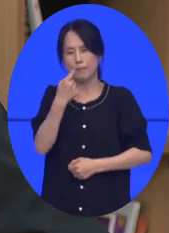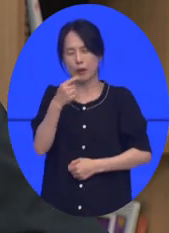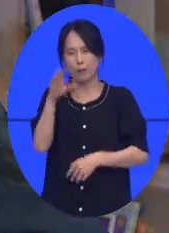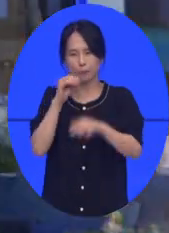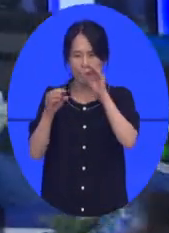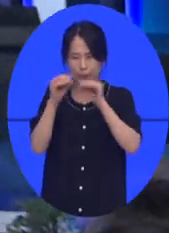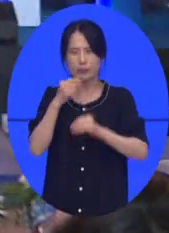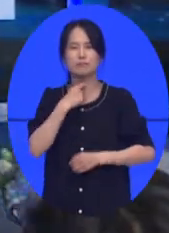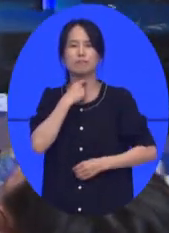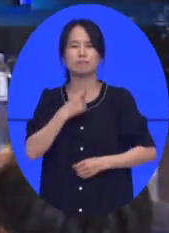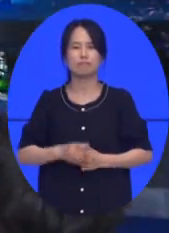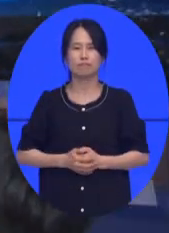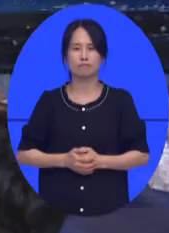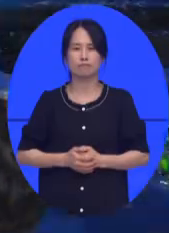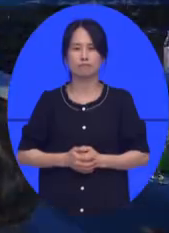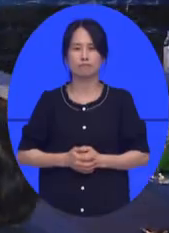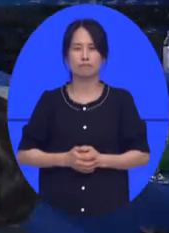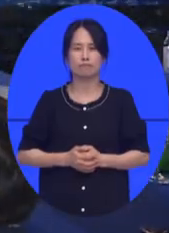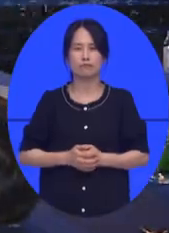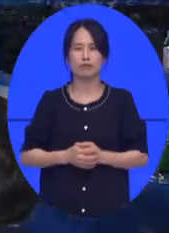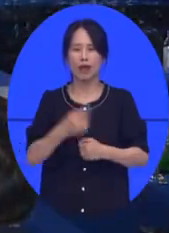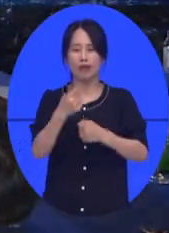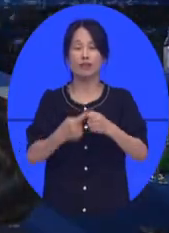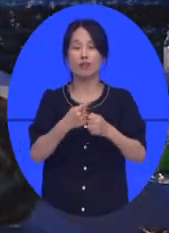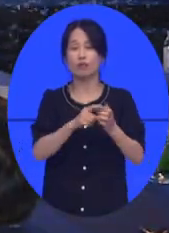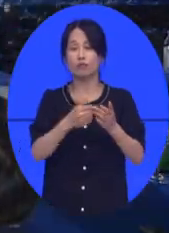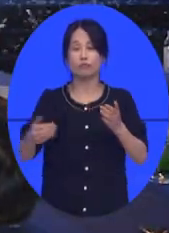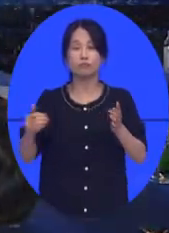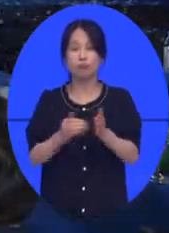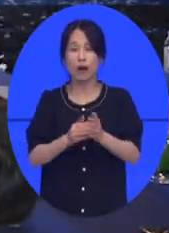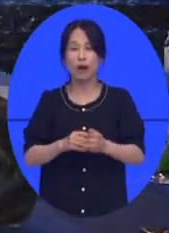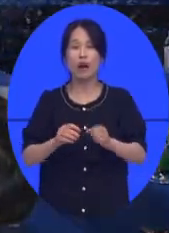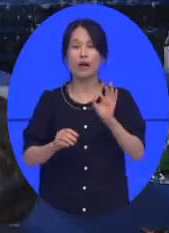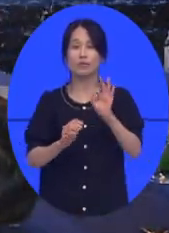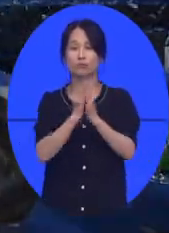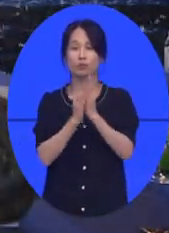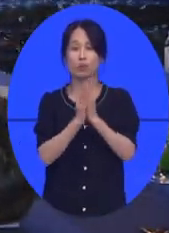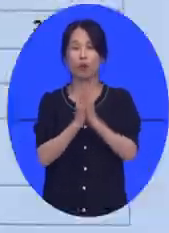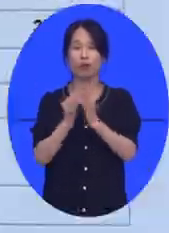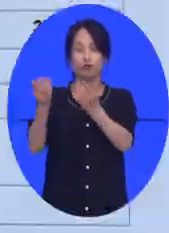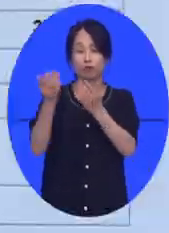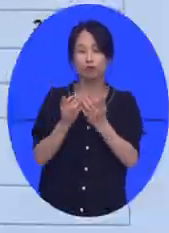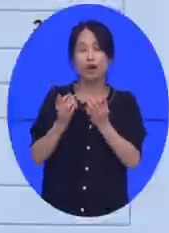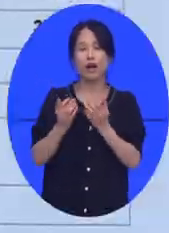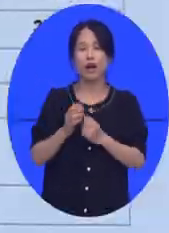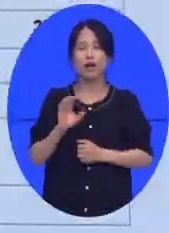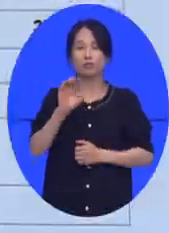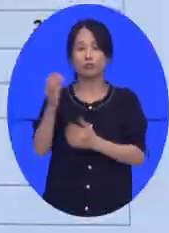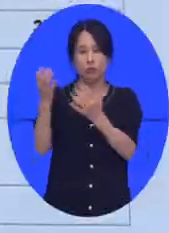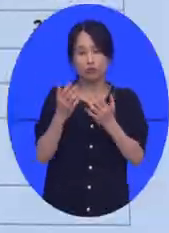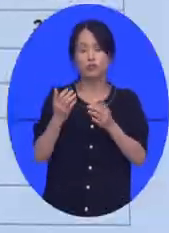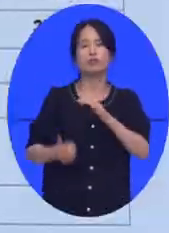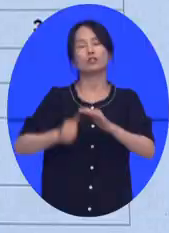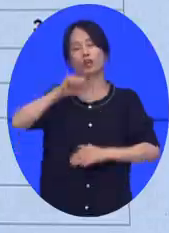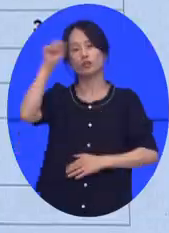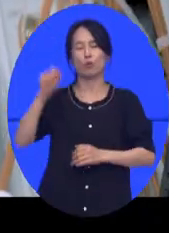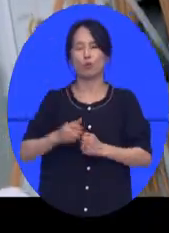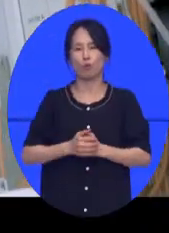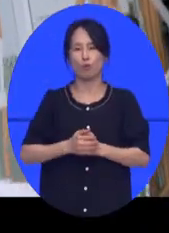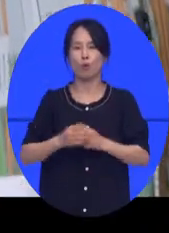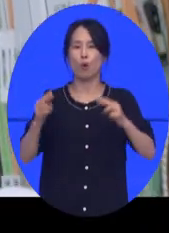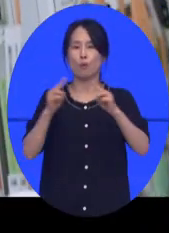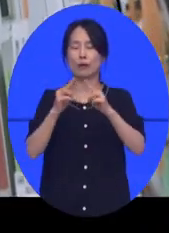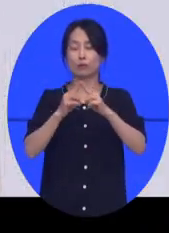오고 싶습니다. 민선 8기 출범 1년 만에 10조 원의 투자 유치에 성공했습니다. 반도체 분야 세계 1위에서 4위